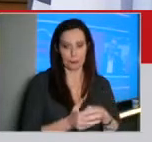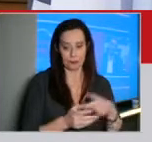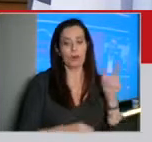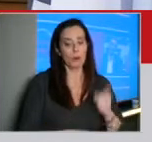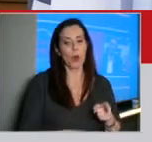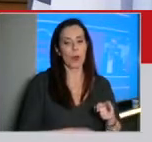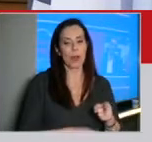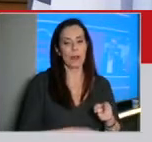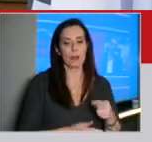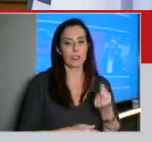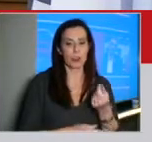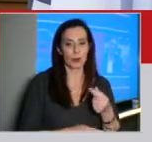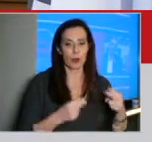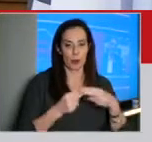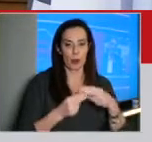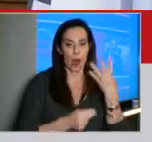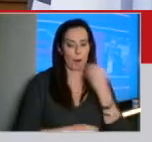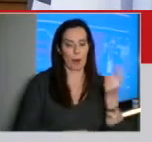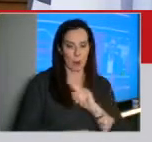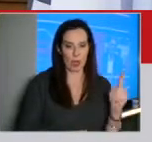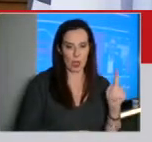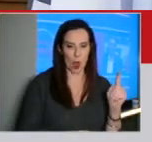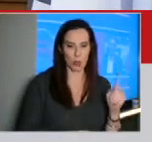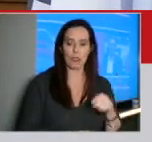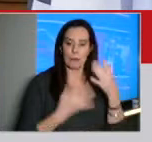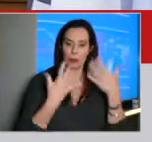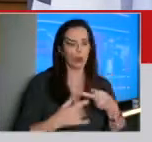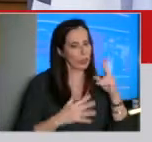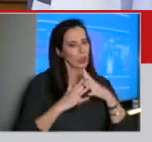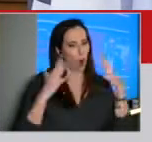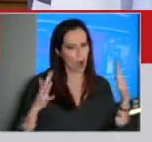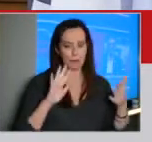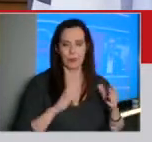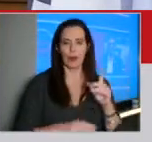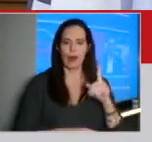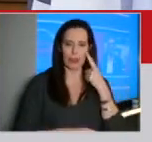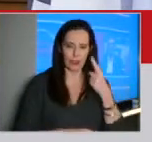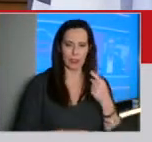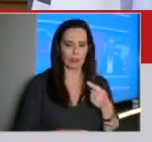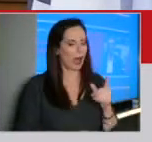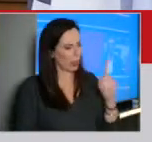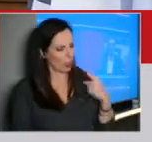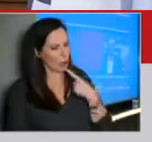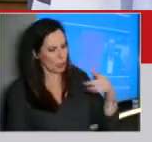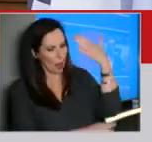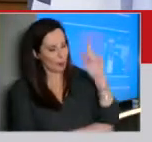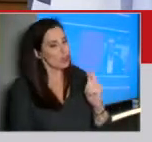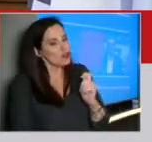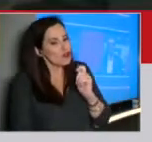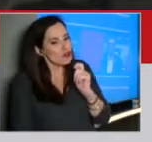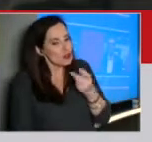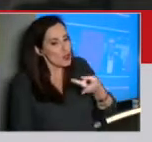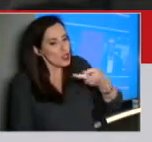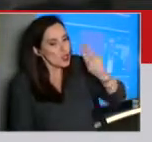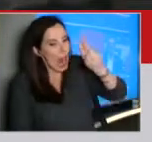מחויבת מולנו בסכום שהוא מתקרב לקרוב ל-400 מיליון שקלים. זה מספרים הרבה יותר גדולים מאי פעם, אבל תראה, זה הרבה יותר משמעותי מזה. אתה אומר שהמדינה תשלש